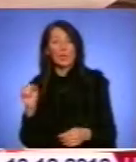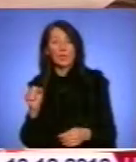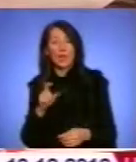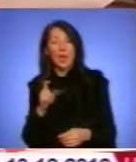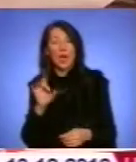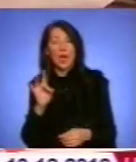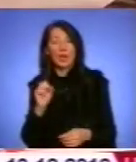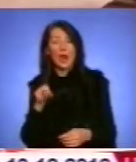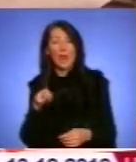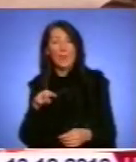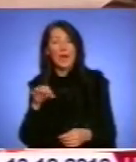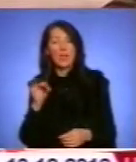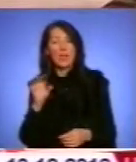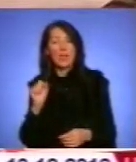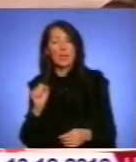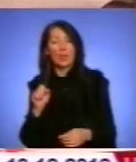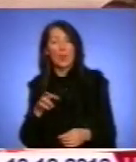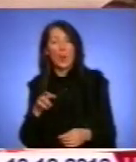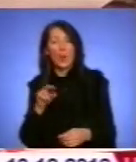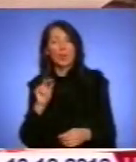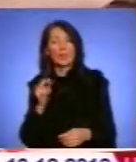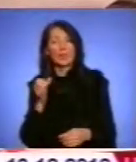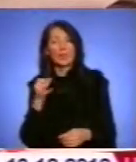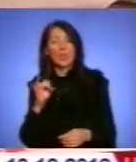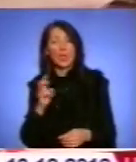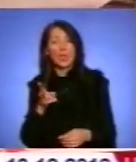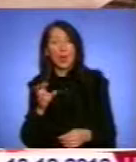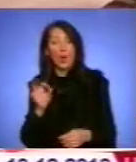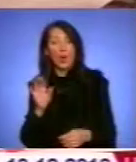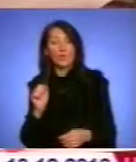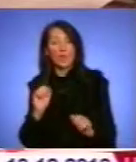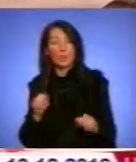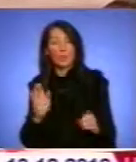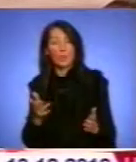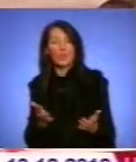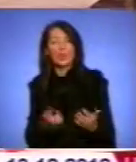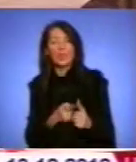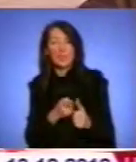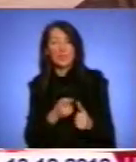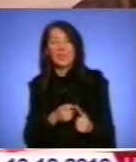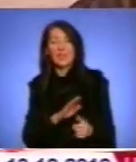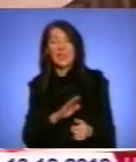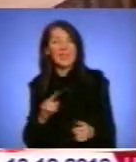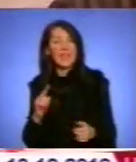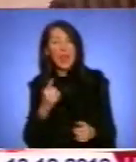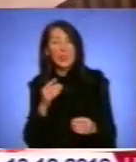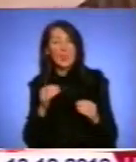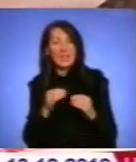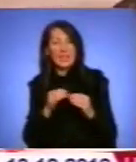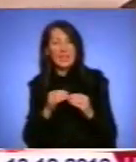Євген Храпливий, Микола Чайковський. І можна було би ще назвати не один десяток